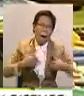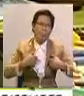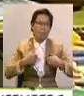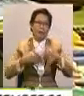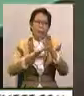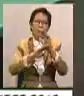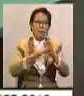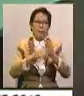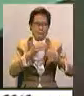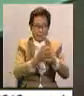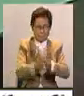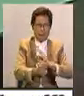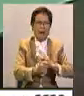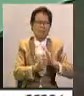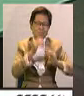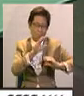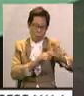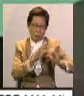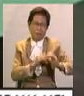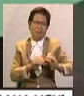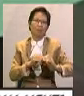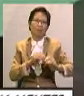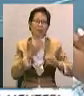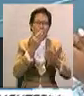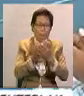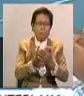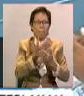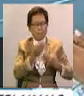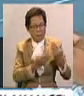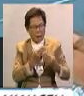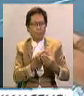kemahiran karakter dan sasia murid. Manakala murid bebas daripada tekanan